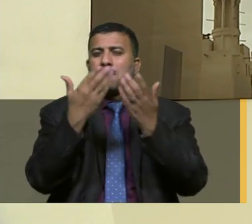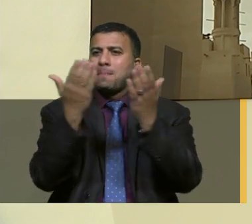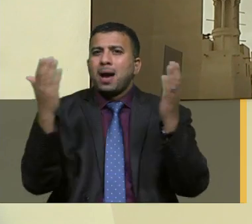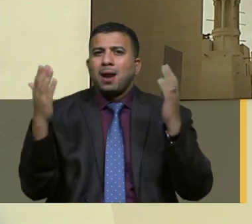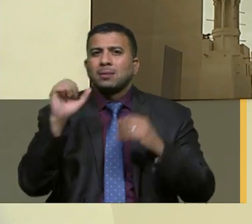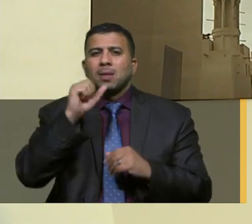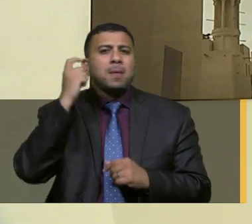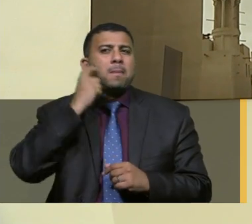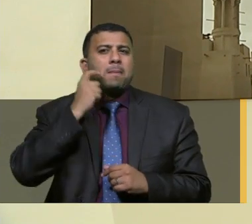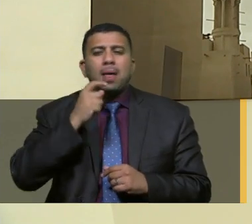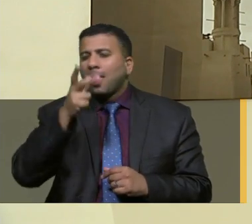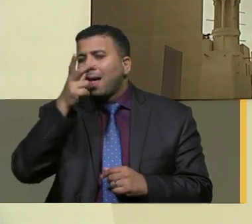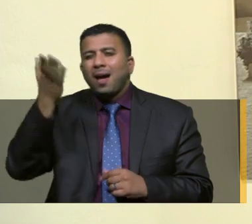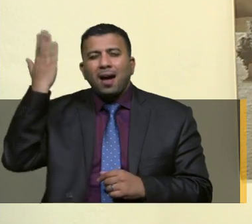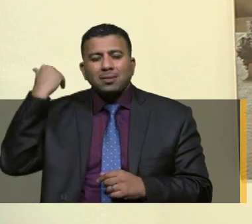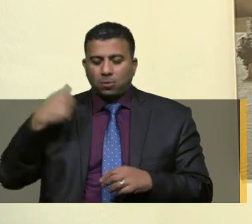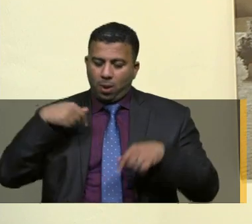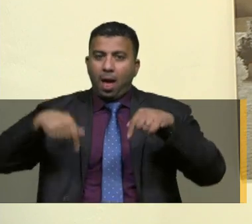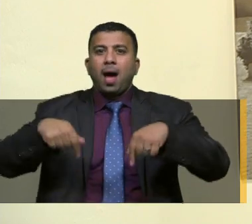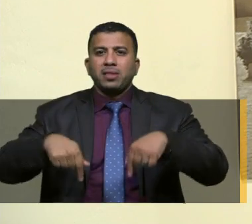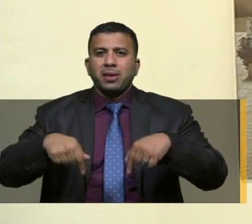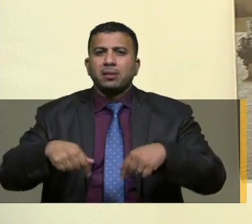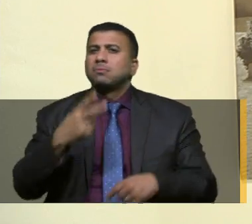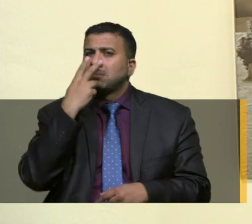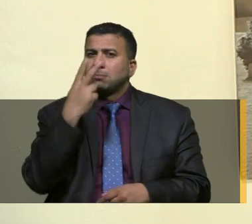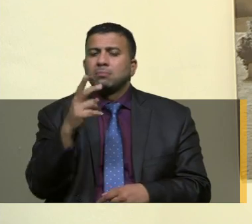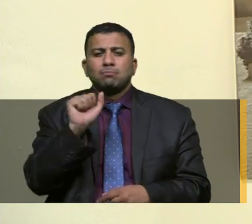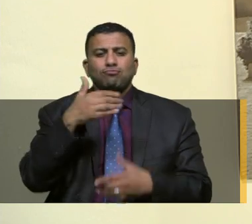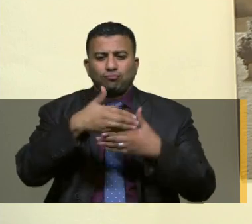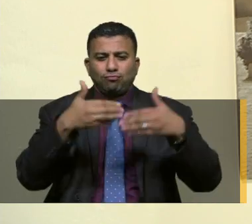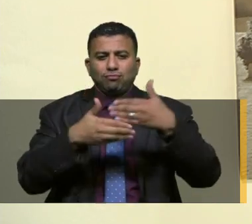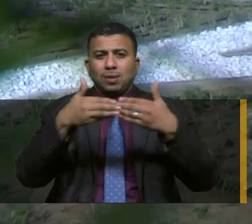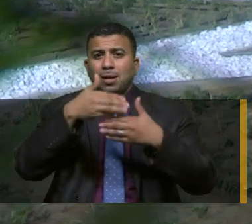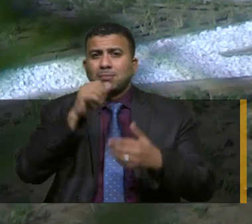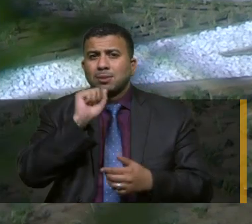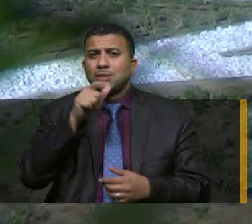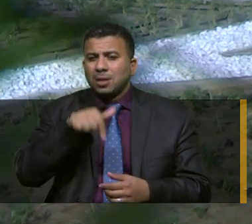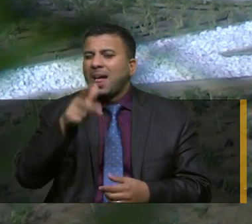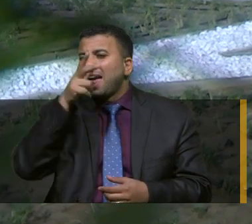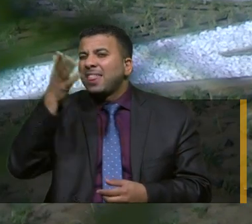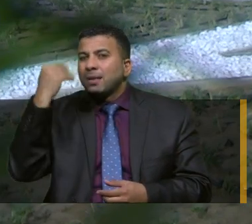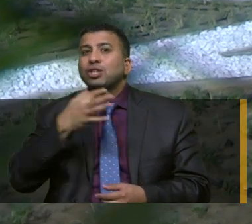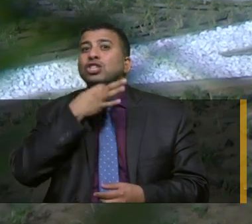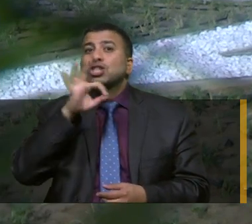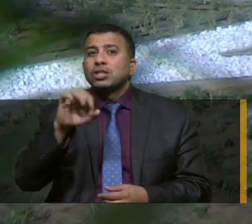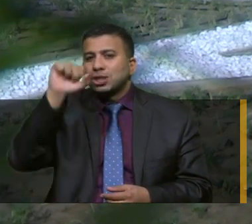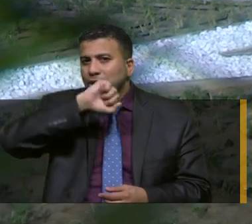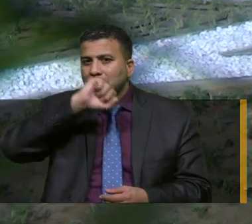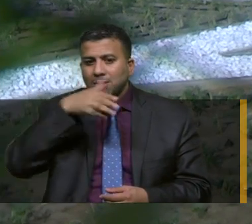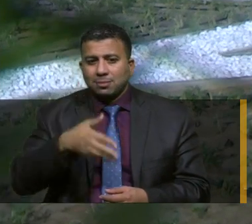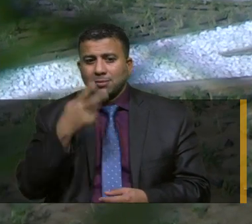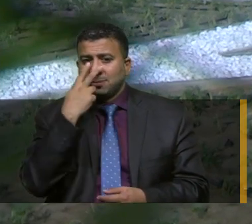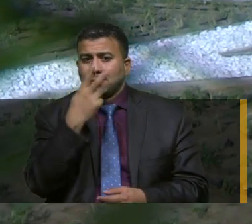بين الماضي والحاضر. ويرصد المعرضان نماذج من المباني التراثية والمعاصرة في مدينة الشارقة،